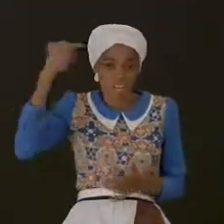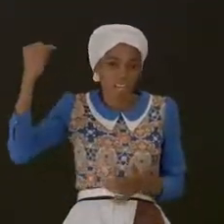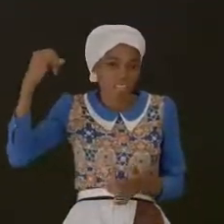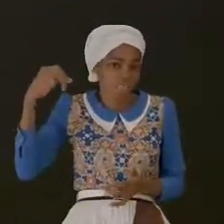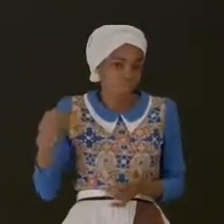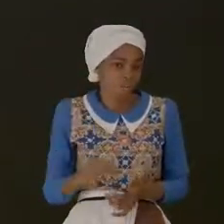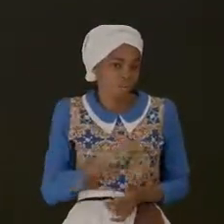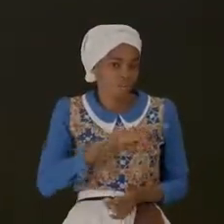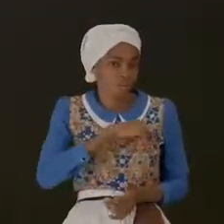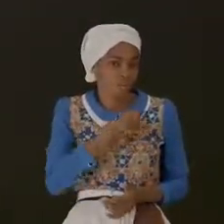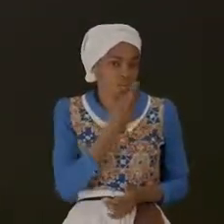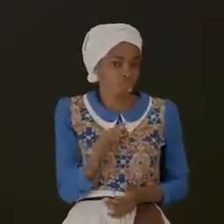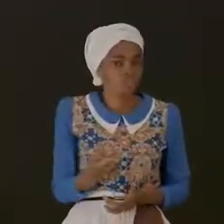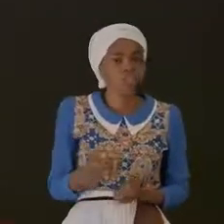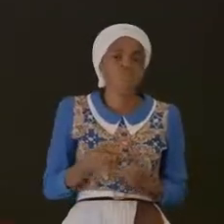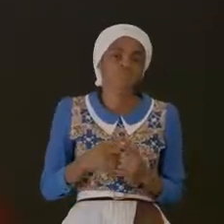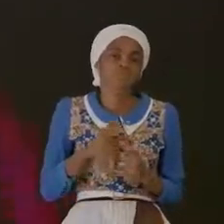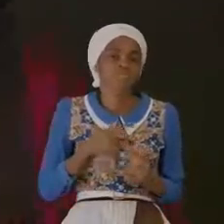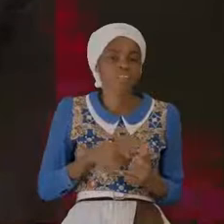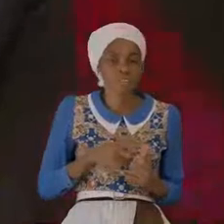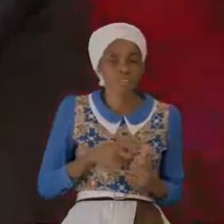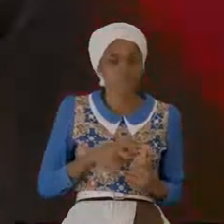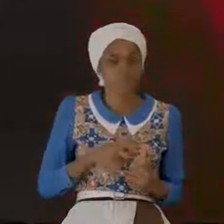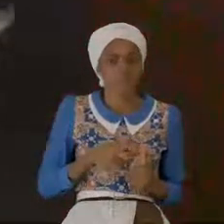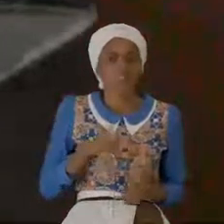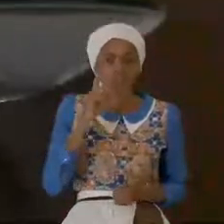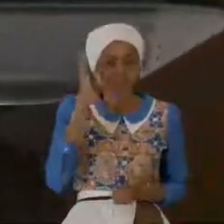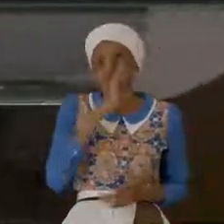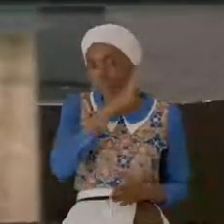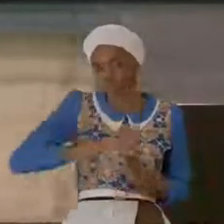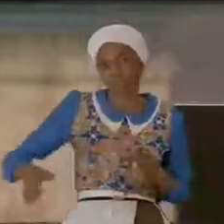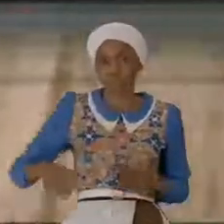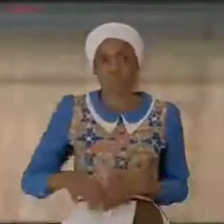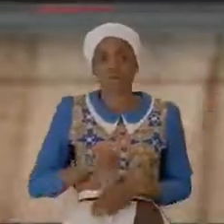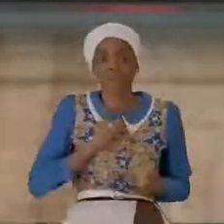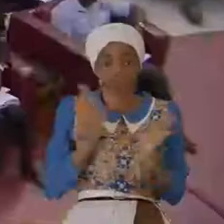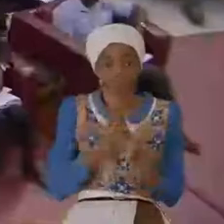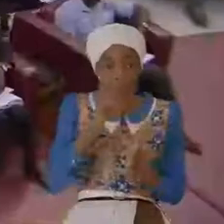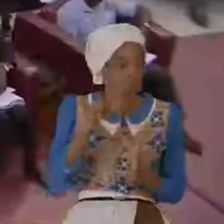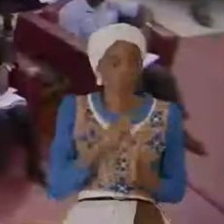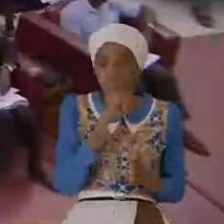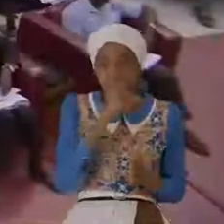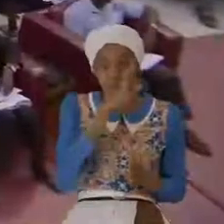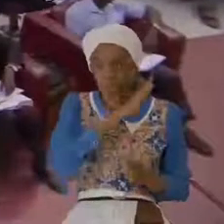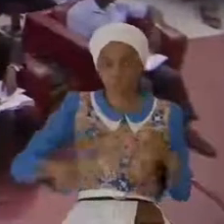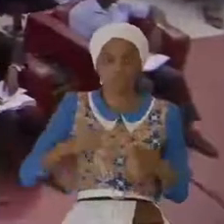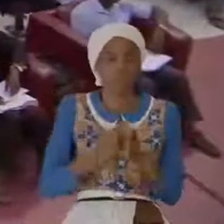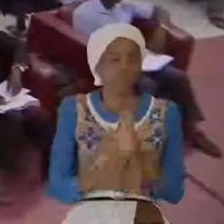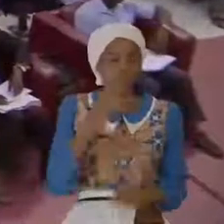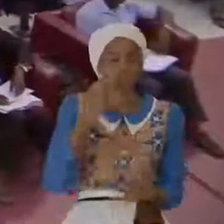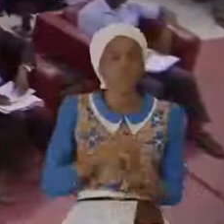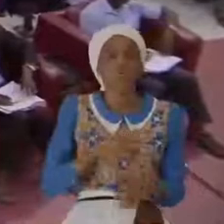idées religieuses. Donc, tu seras retranché. Je prie que tu ne sois pas retranché. Mais vous